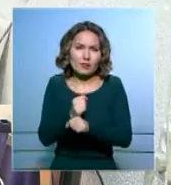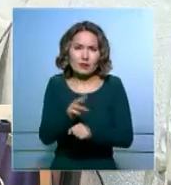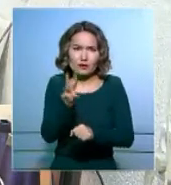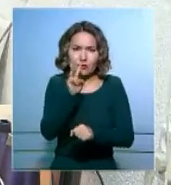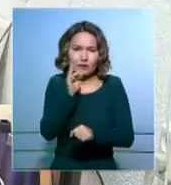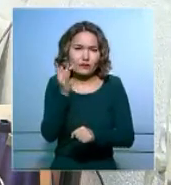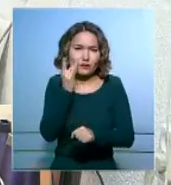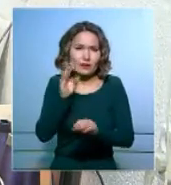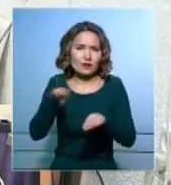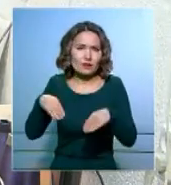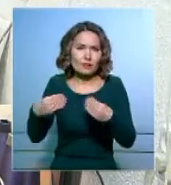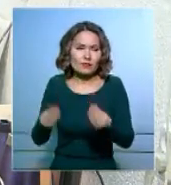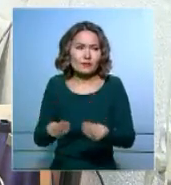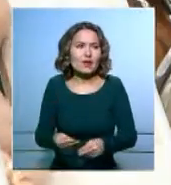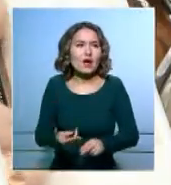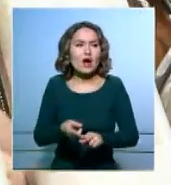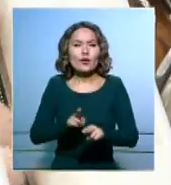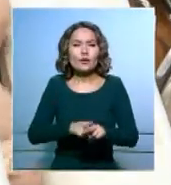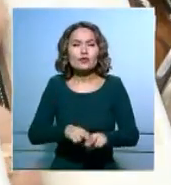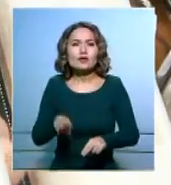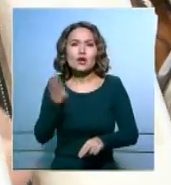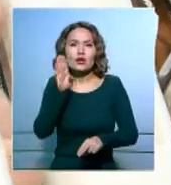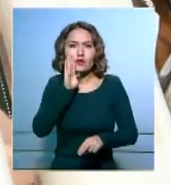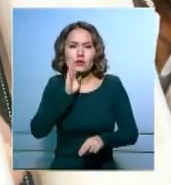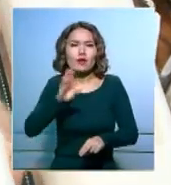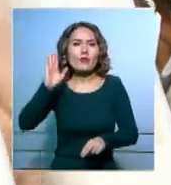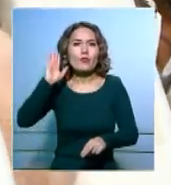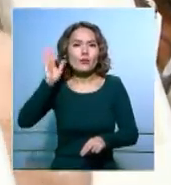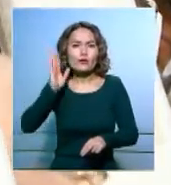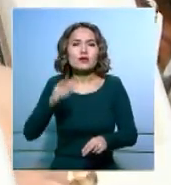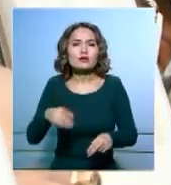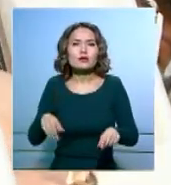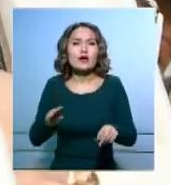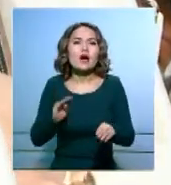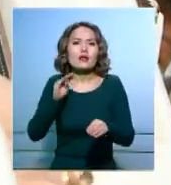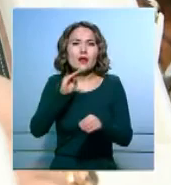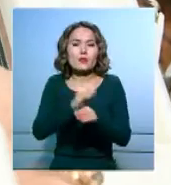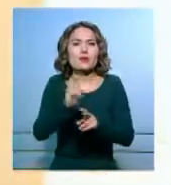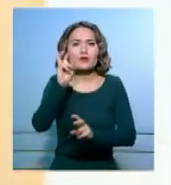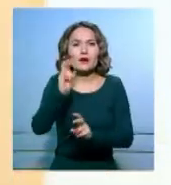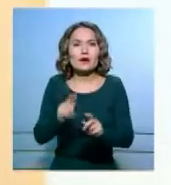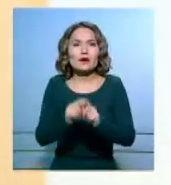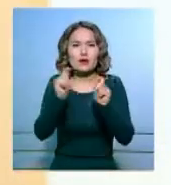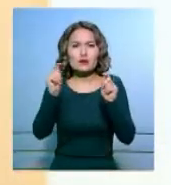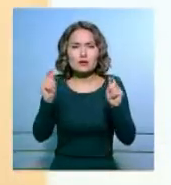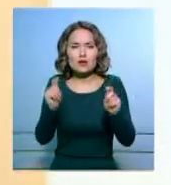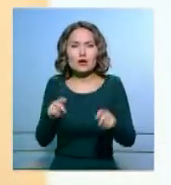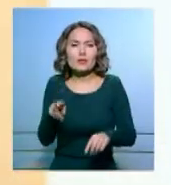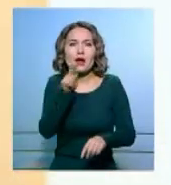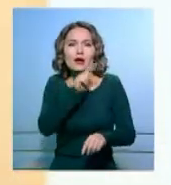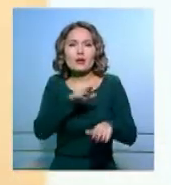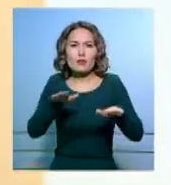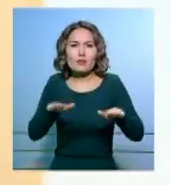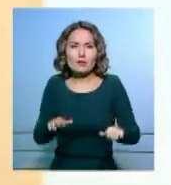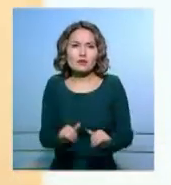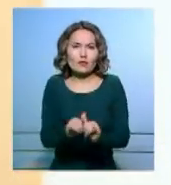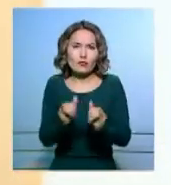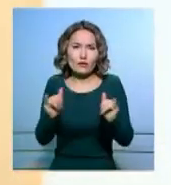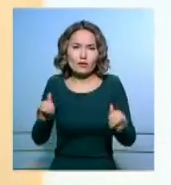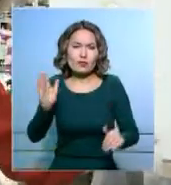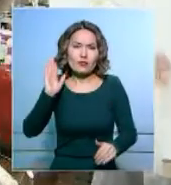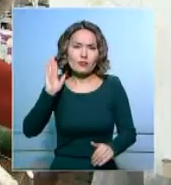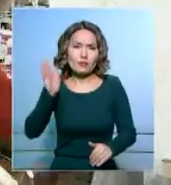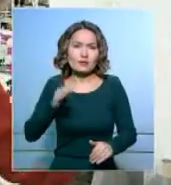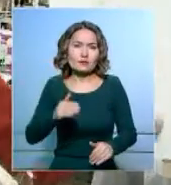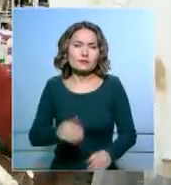өзінің жеке брендін шығармақ. Кәсіпкер шағын өндірісін кеңейту үшін тағы жаңа жабдықтар алып, жұмыс орындарын көбейтпек. Айнұр Абдиева, Сайлау Игіліков,